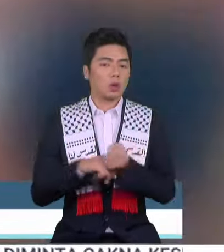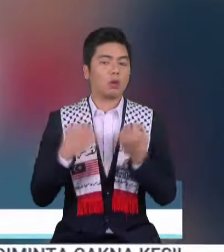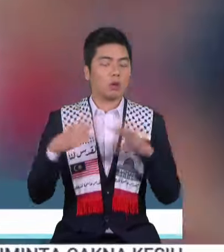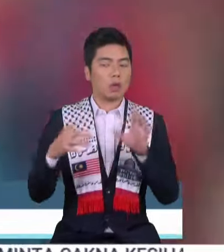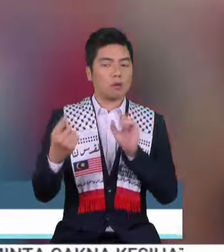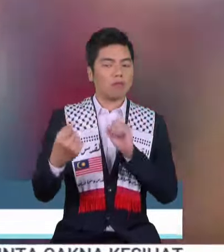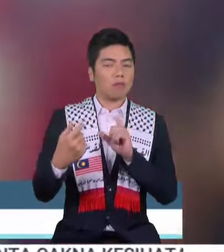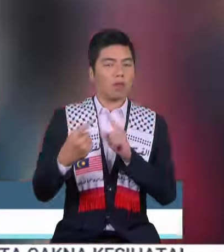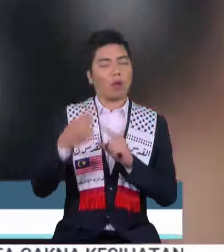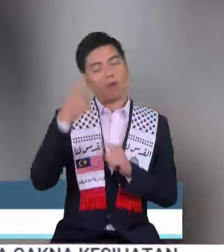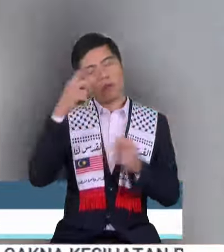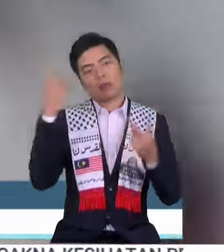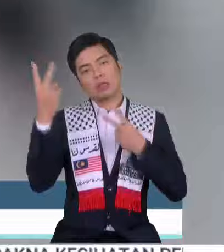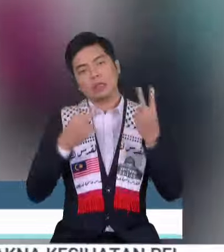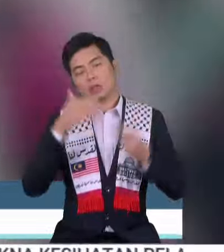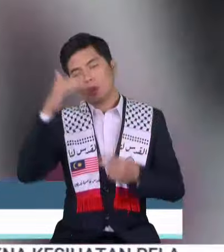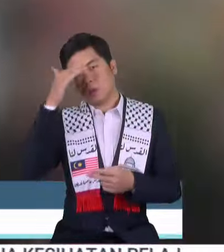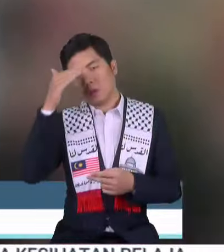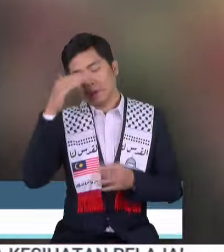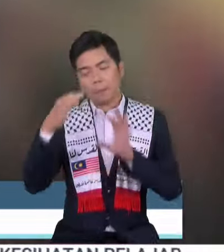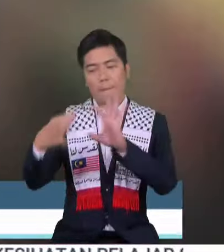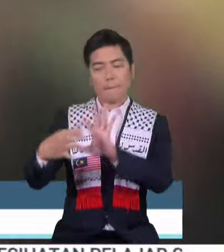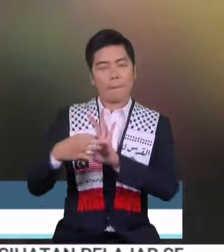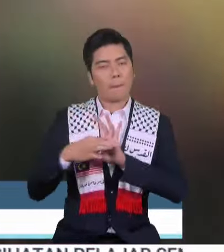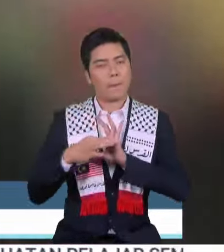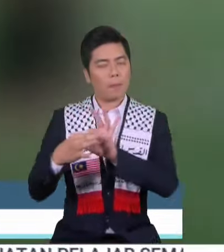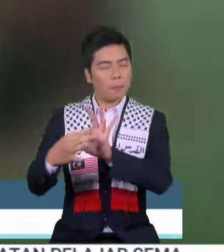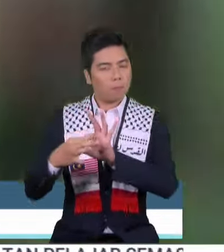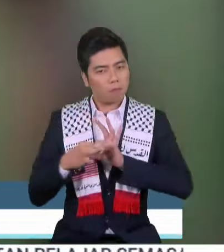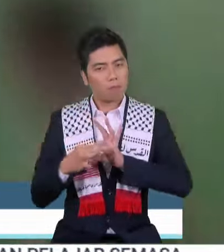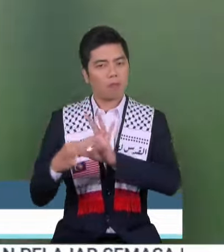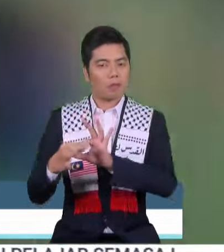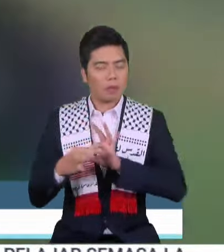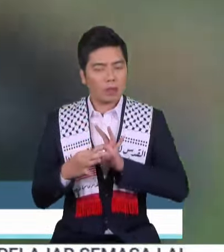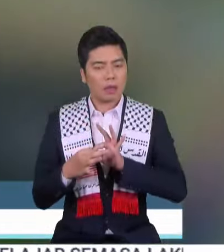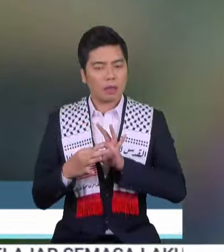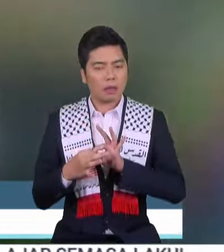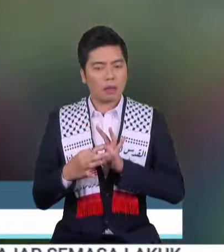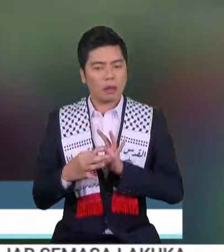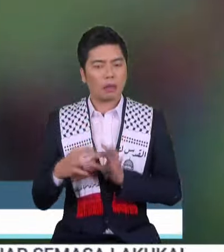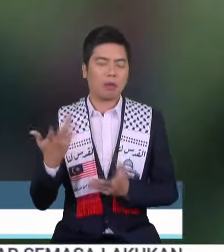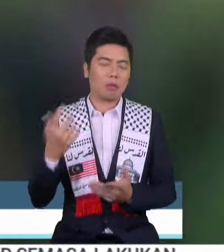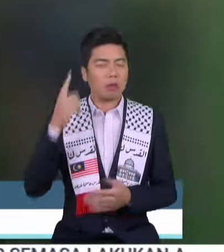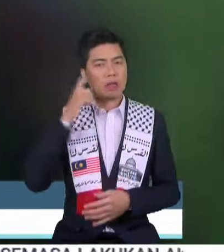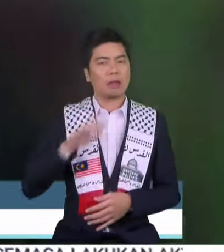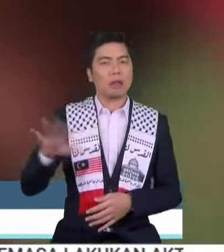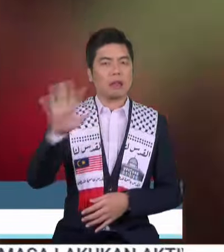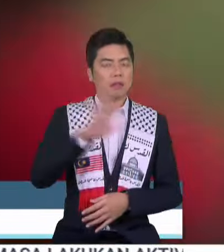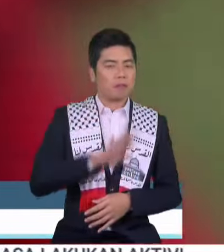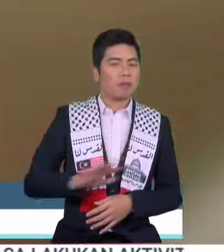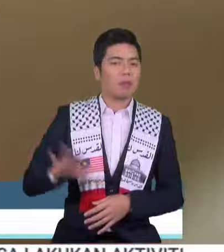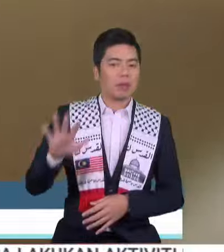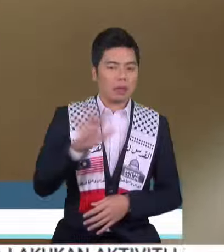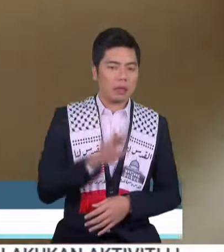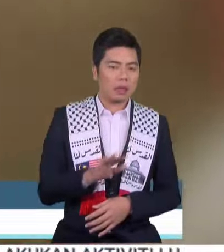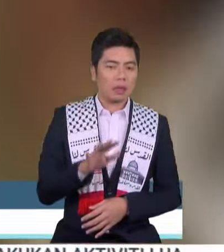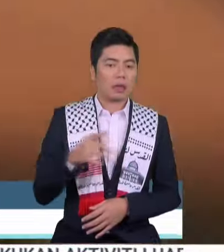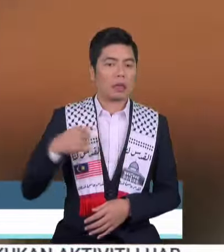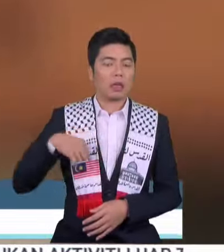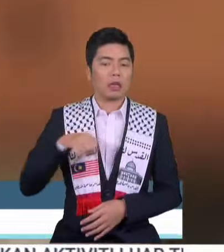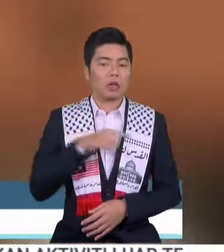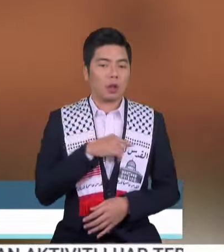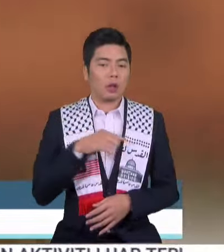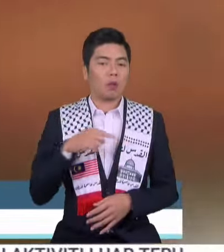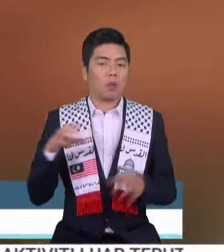menghubungi Tourism Johor untuk berkolaborasi bersama, dan dijangka kemungkinan besar akan datang kita akan adakan